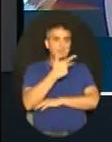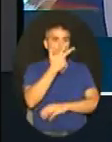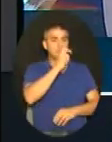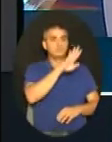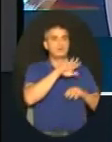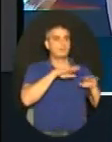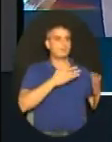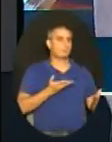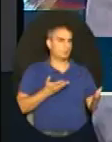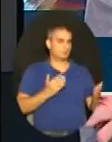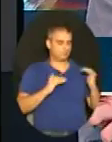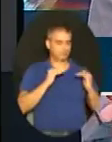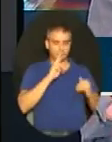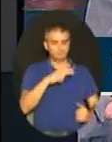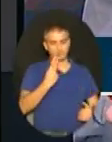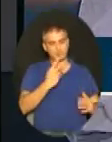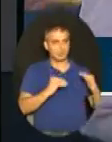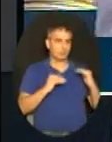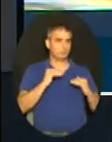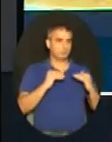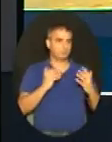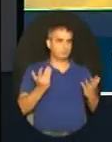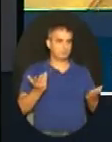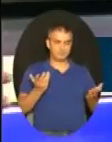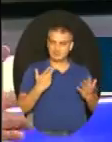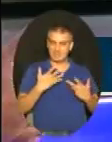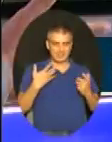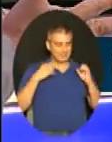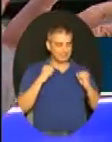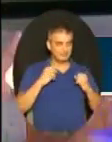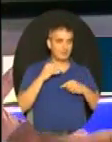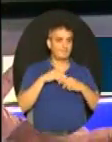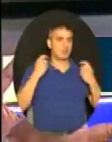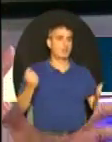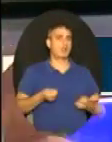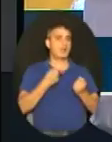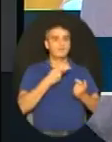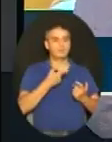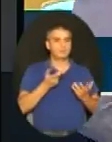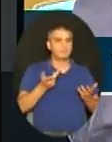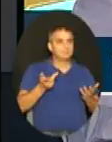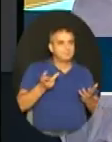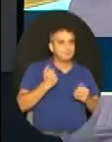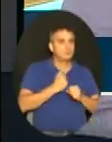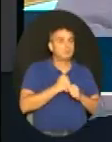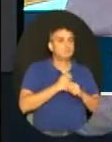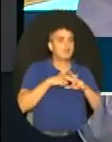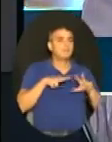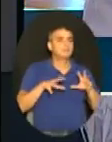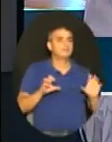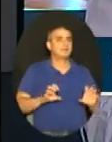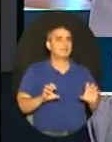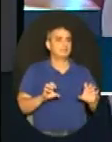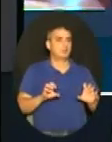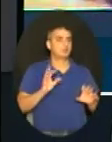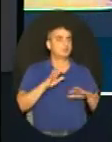34 ממשלות, ממוצע של 2. חוסר היציבות הזאת עם הקמפיין המתמשך יוצר מצב של עצבנות